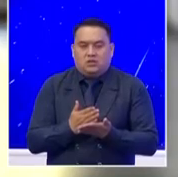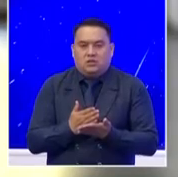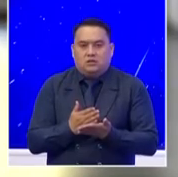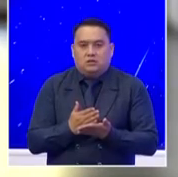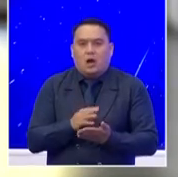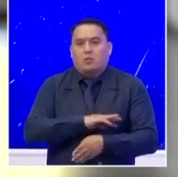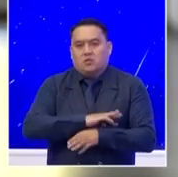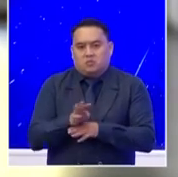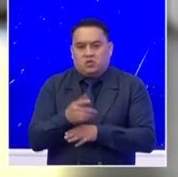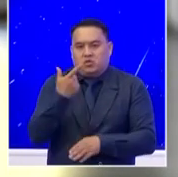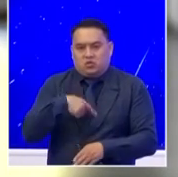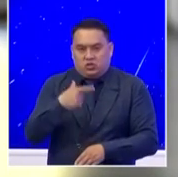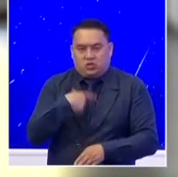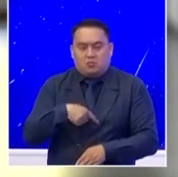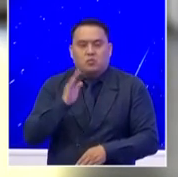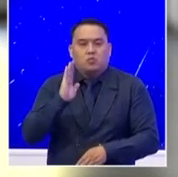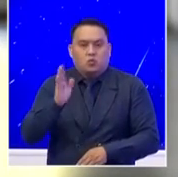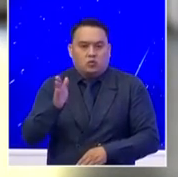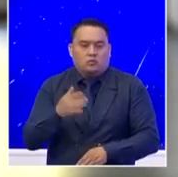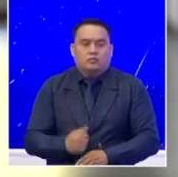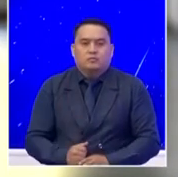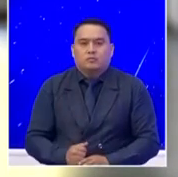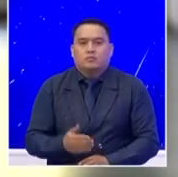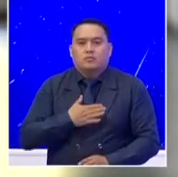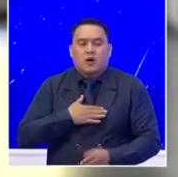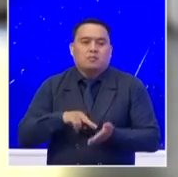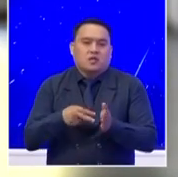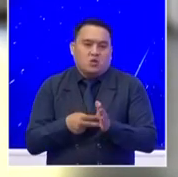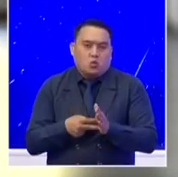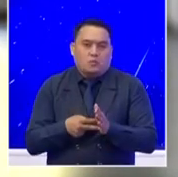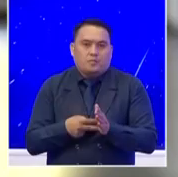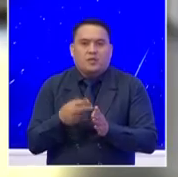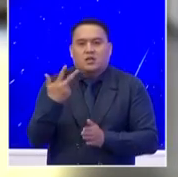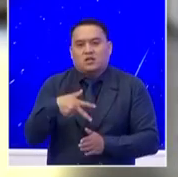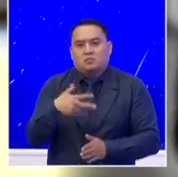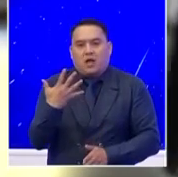семенами будет обеспечено. И с этих 5000 гектаров мы планируем